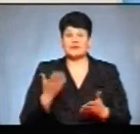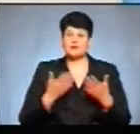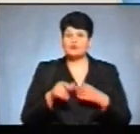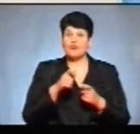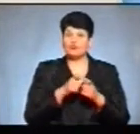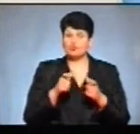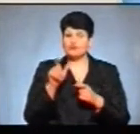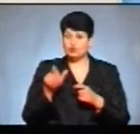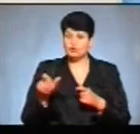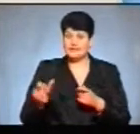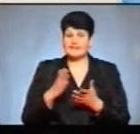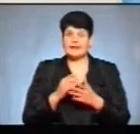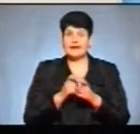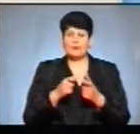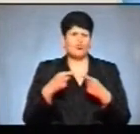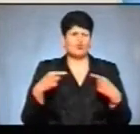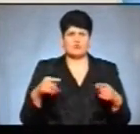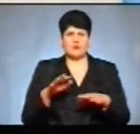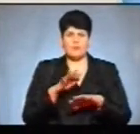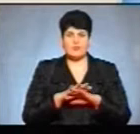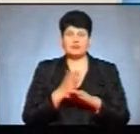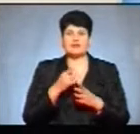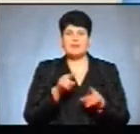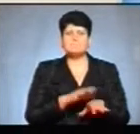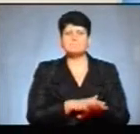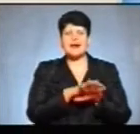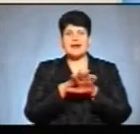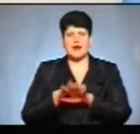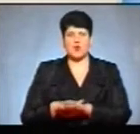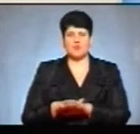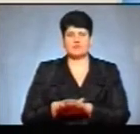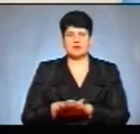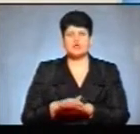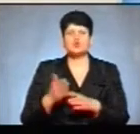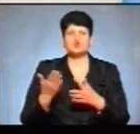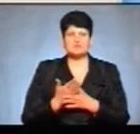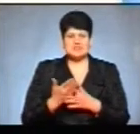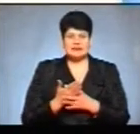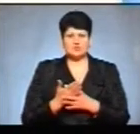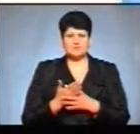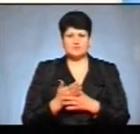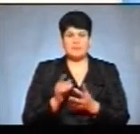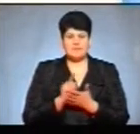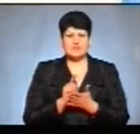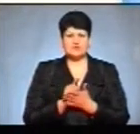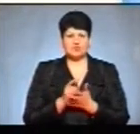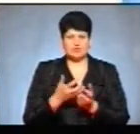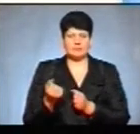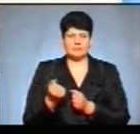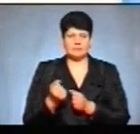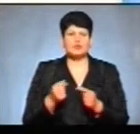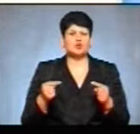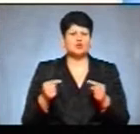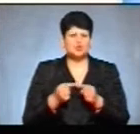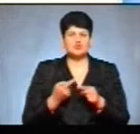є карточка будь-якого банку, на який вона перераховувала субсидію, пенсію отримувала, точно